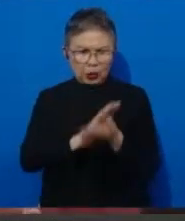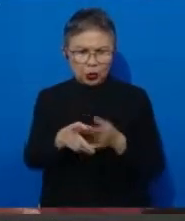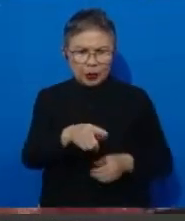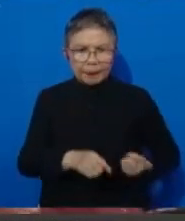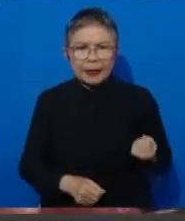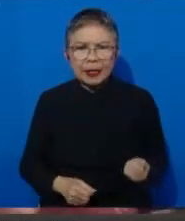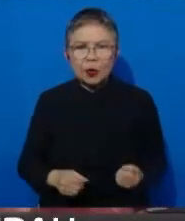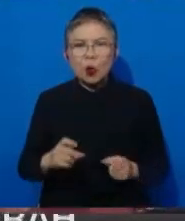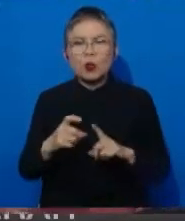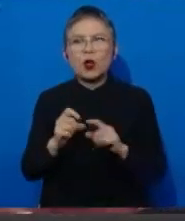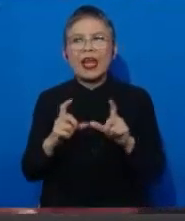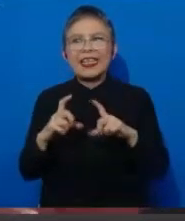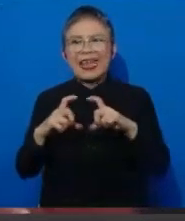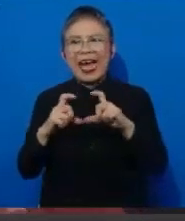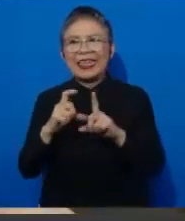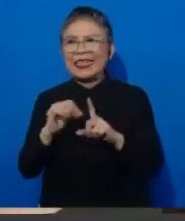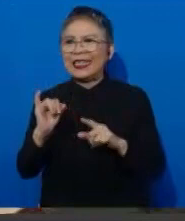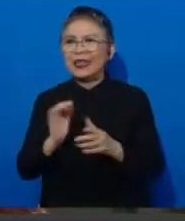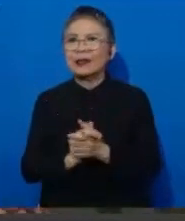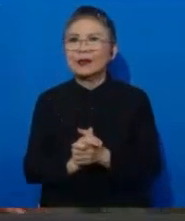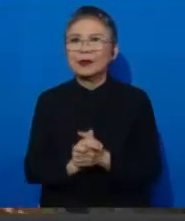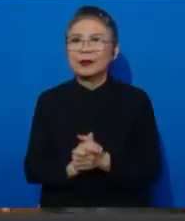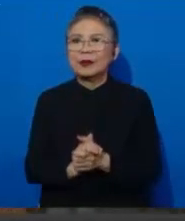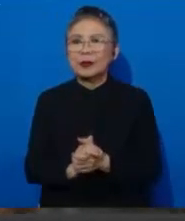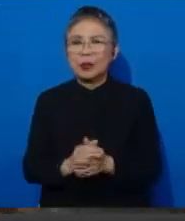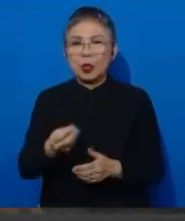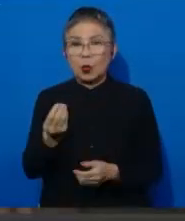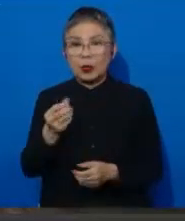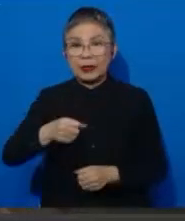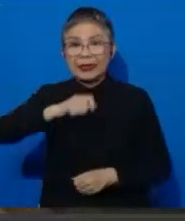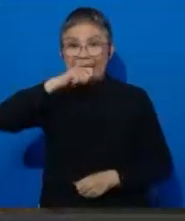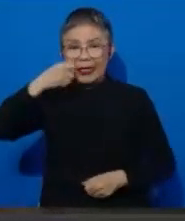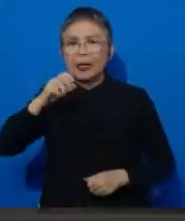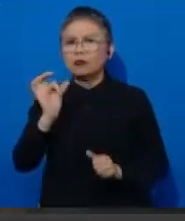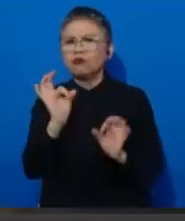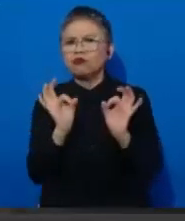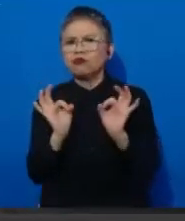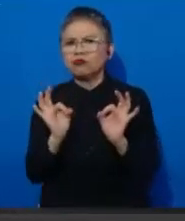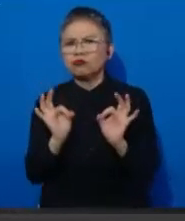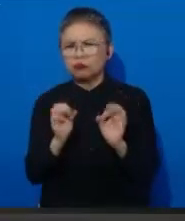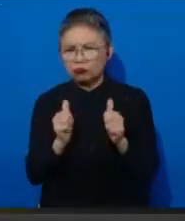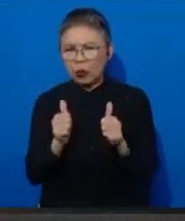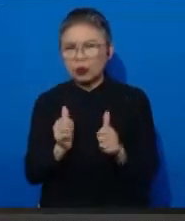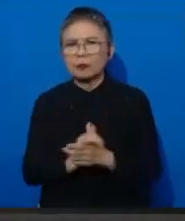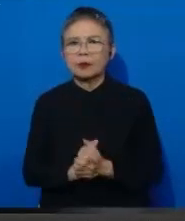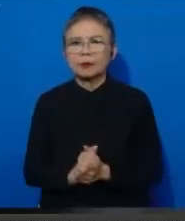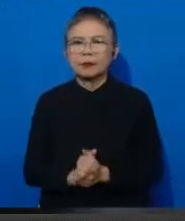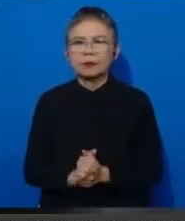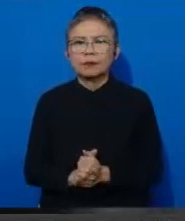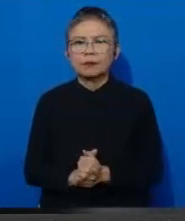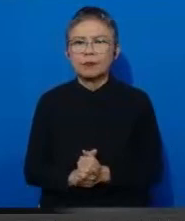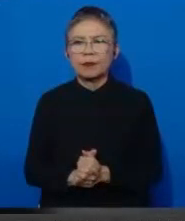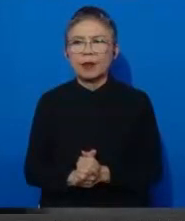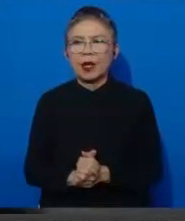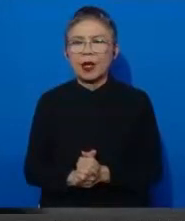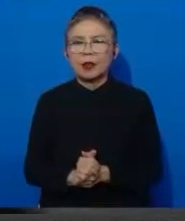Induk Purwoda di Grobogan. Dari hasil pemeriksaan, kualitas daging cukup baik dan memiliki kadar air di bawah 80%.